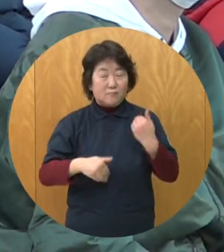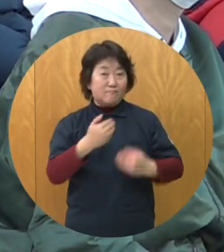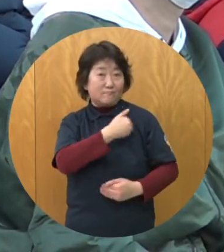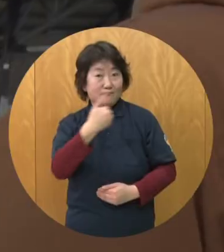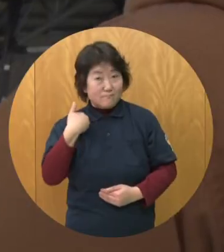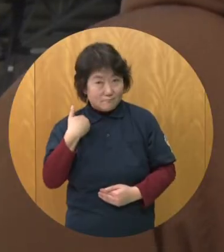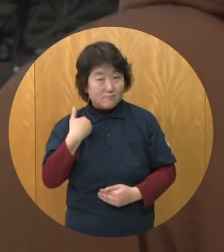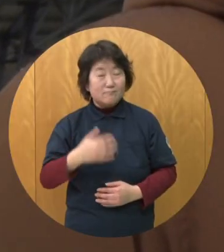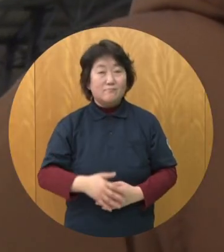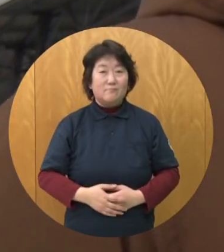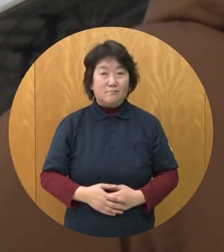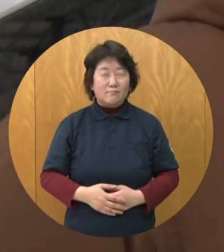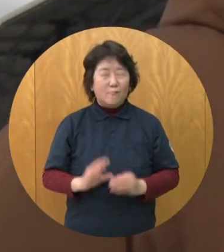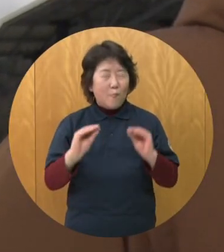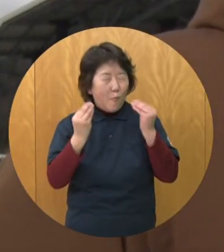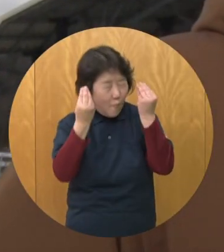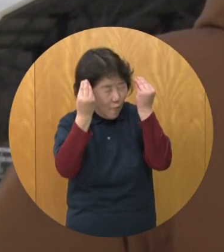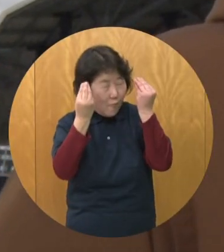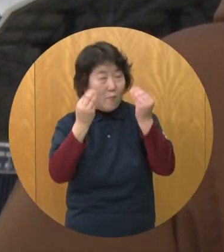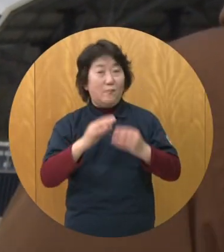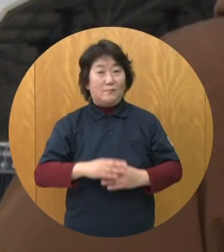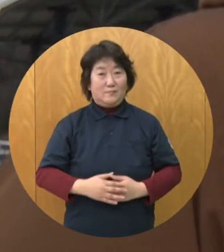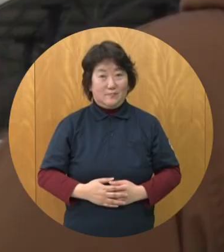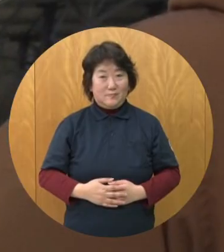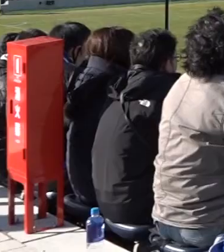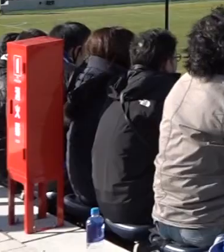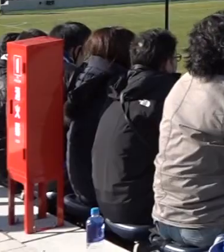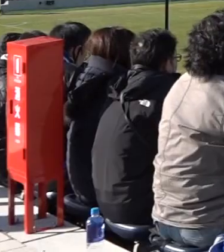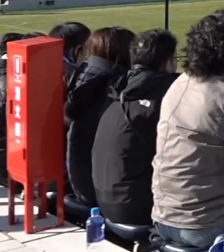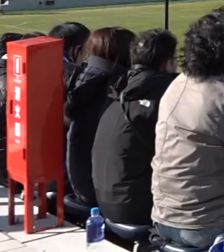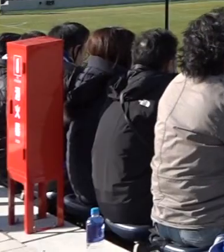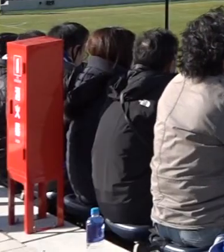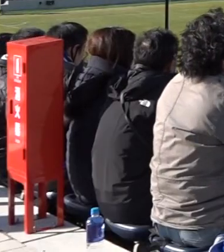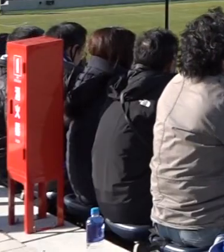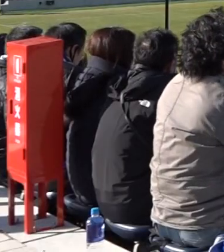。 興奮しっぱなしです。